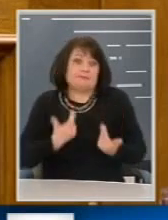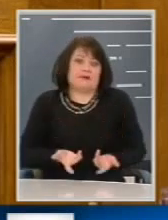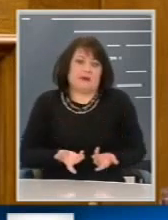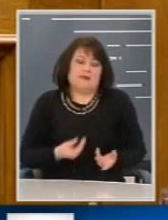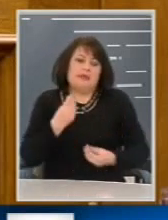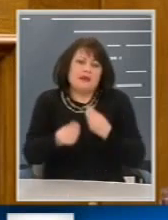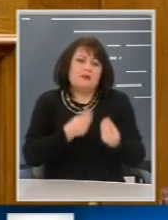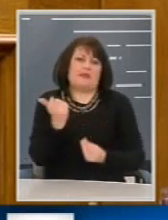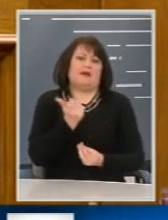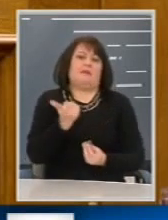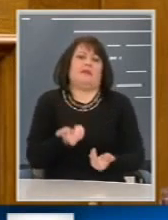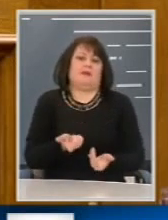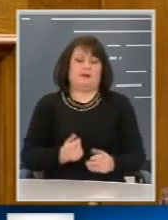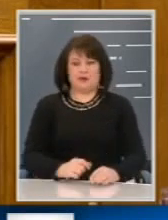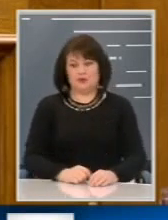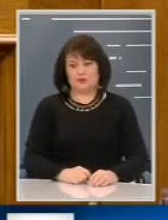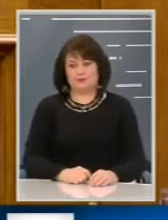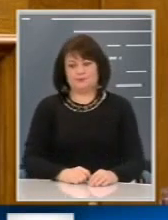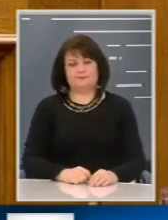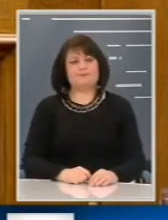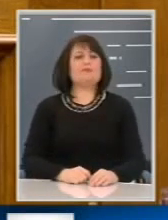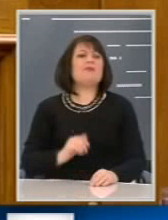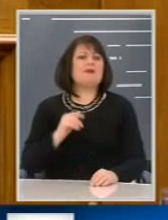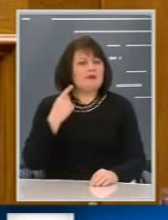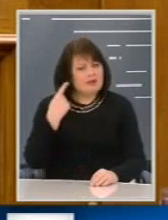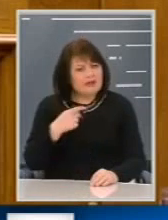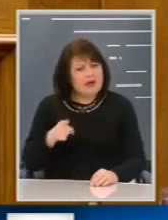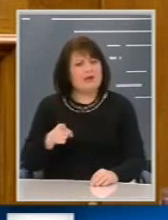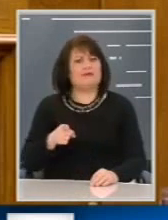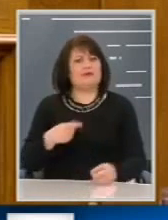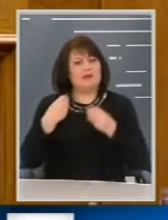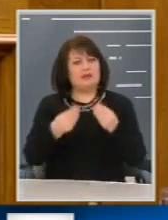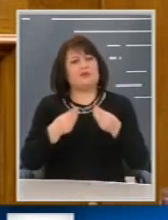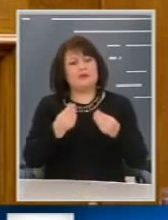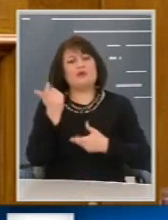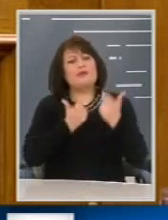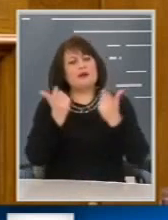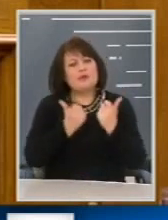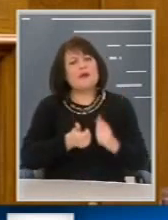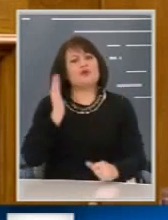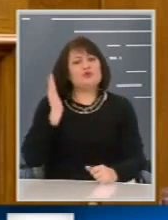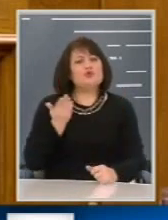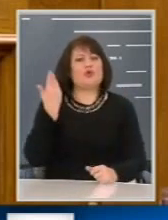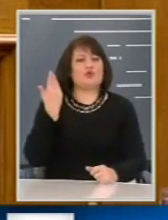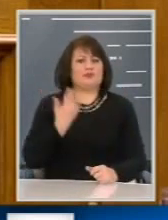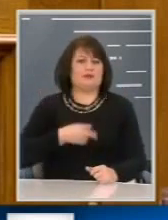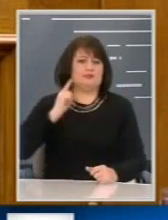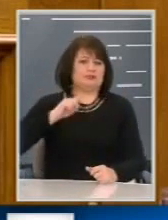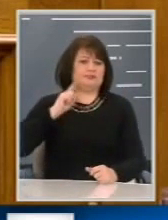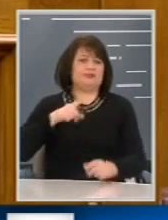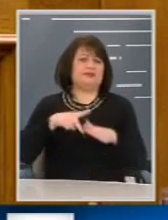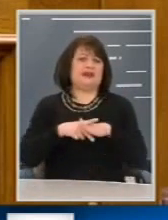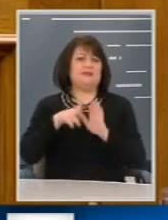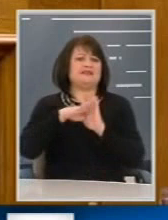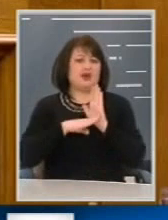καμιά αμφιβολία ότι και άλλοι οικονομικά ισχυροί παράγοντες έχουν δανειστεί το ίδιο διάστημα, επίσης κατά παράβαση των